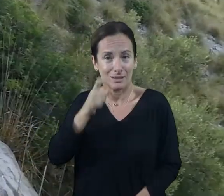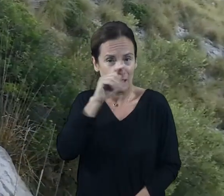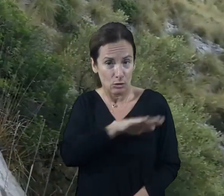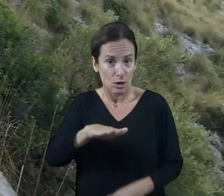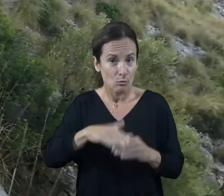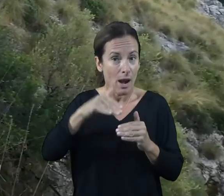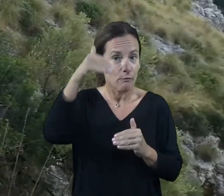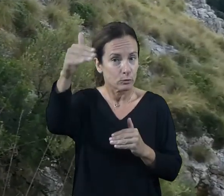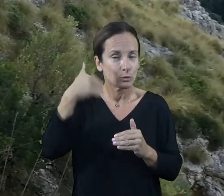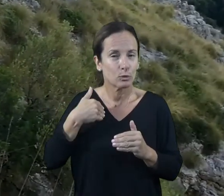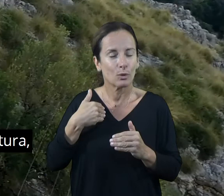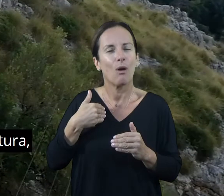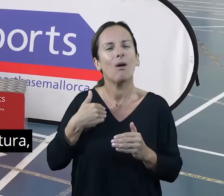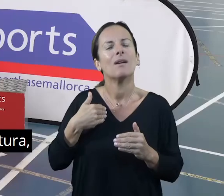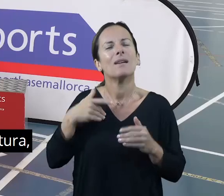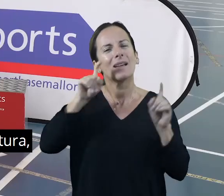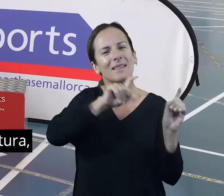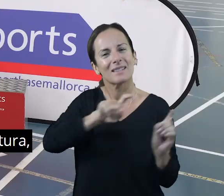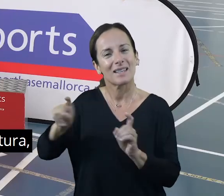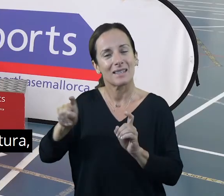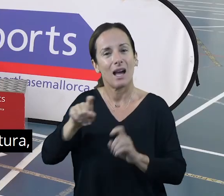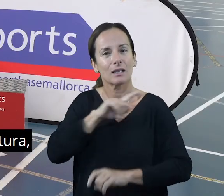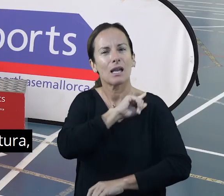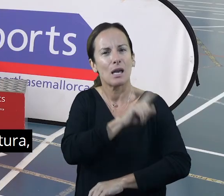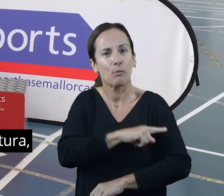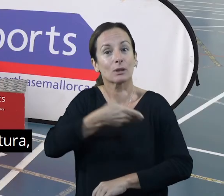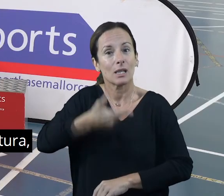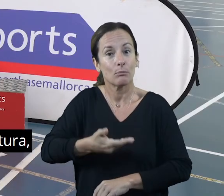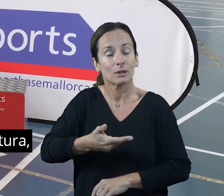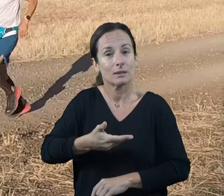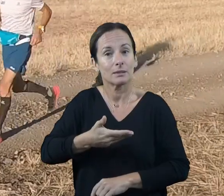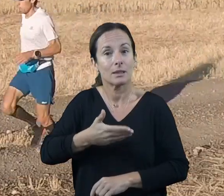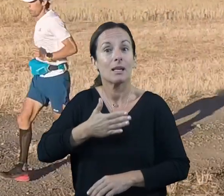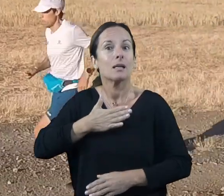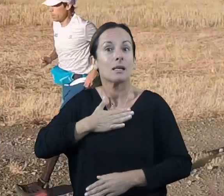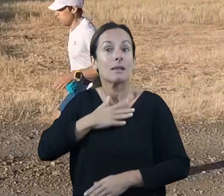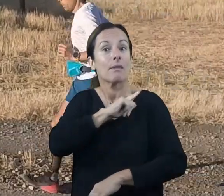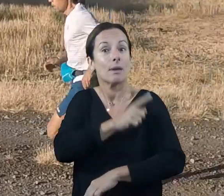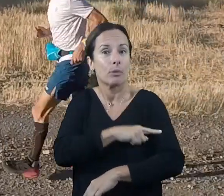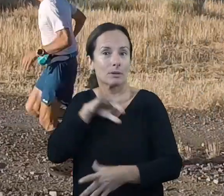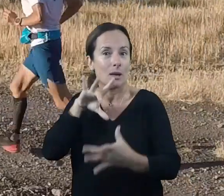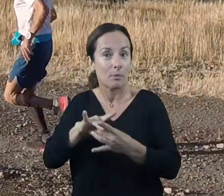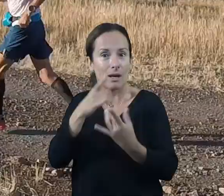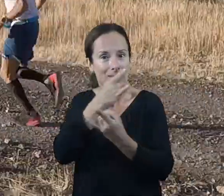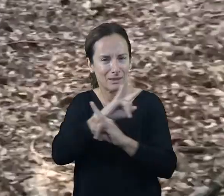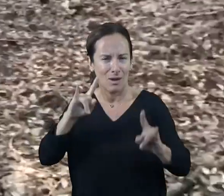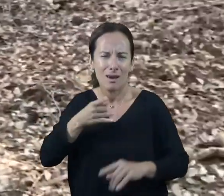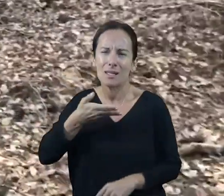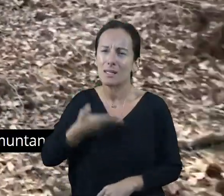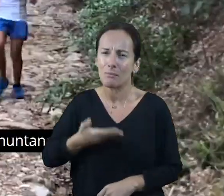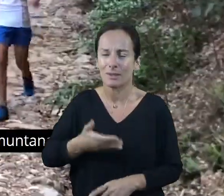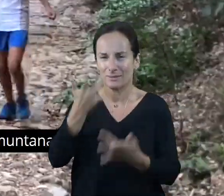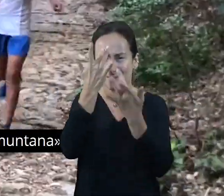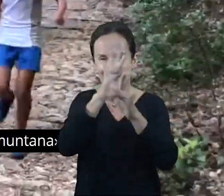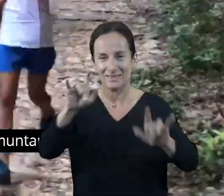aspectes que l'esport, i no només l'esport, sinó també l'esport que jo faig, que està lligat a la natura, pot transmetre cap a nens. No?